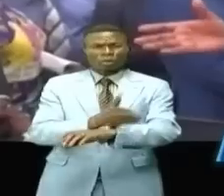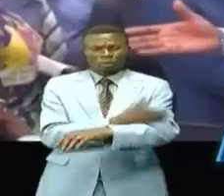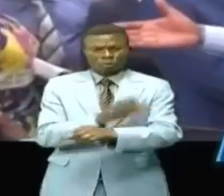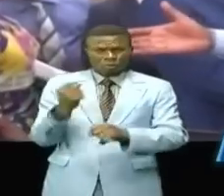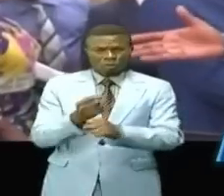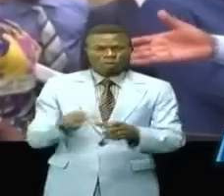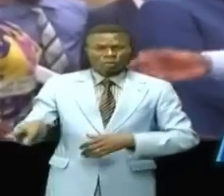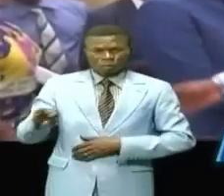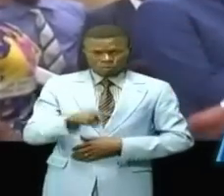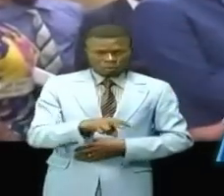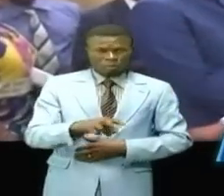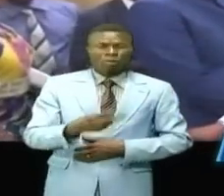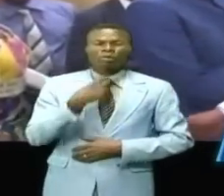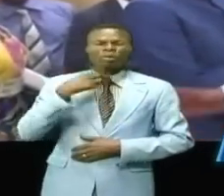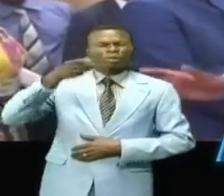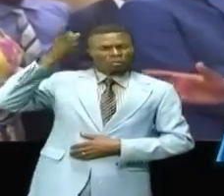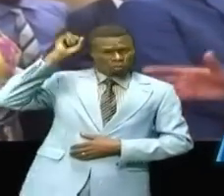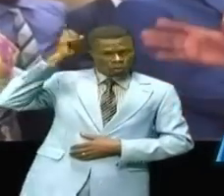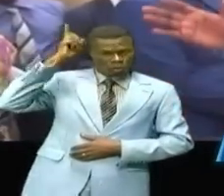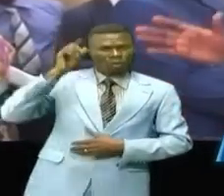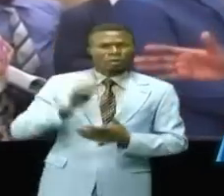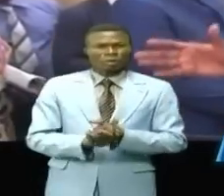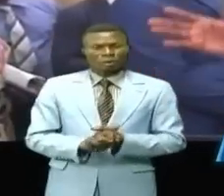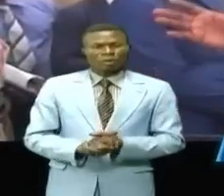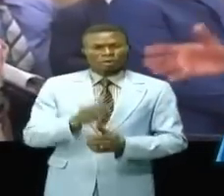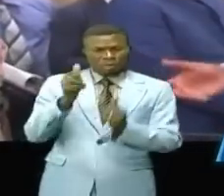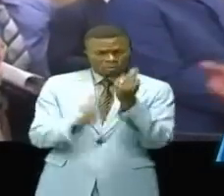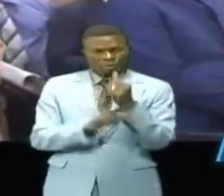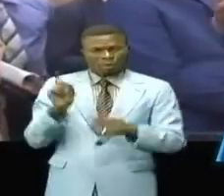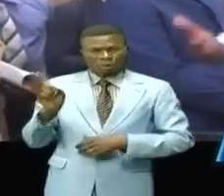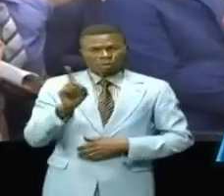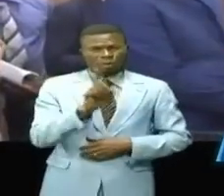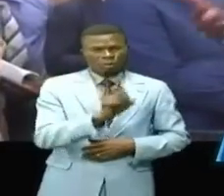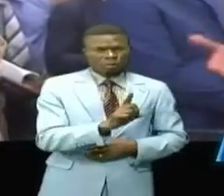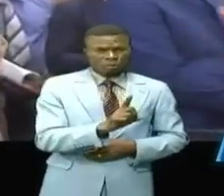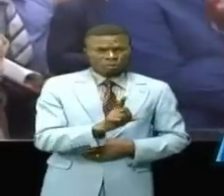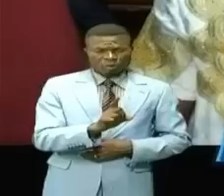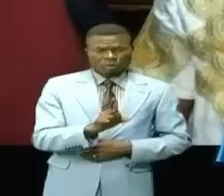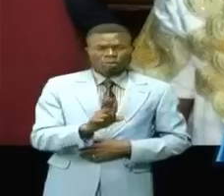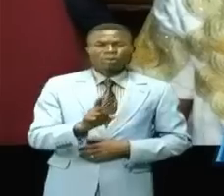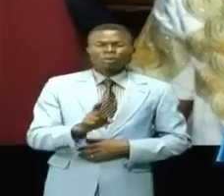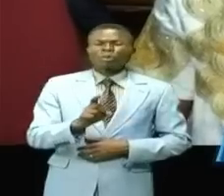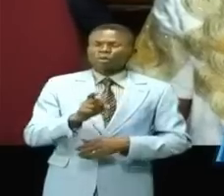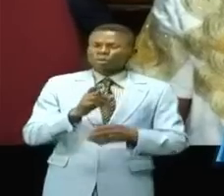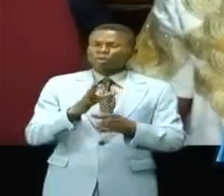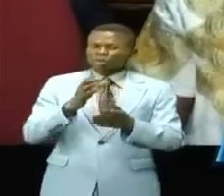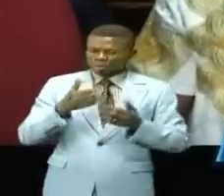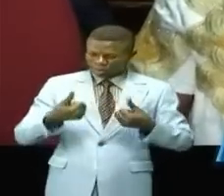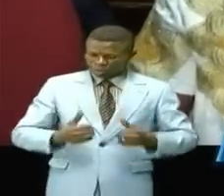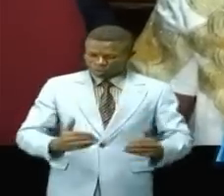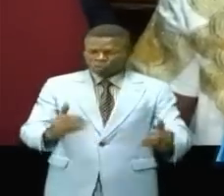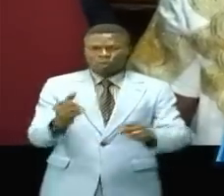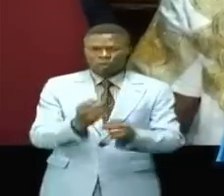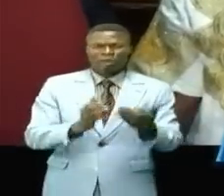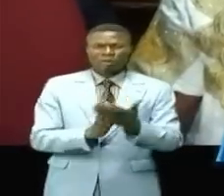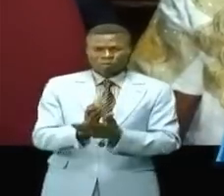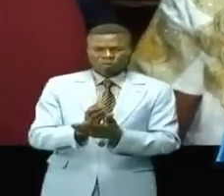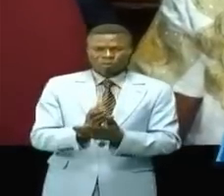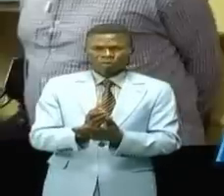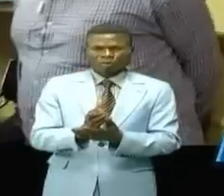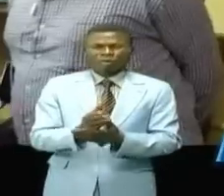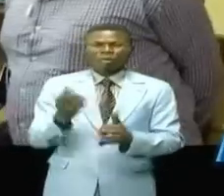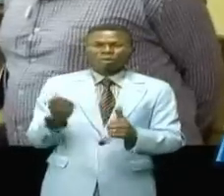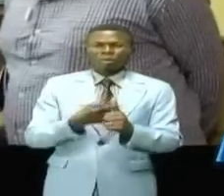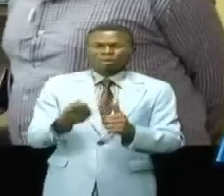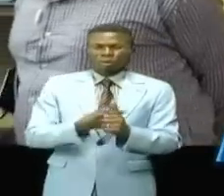carrière, bloquée depuis plusieurs années, pour que chacun puisse être placé dans de bonnes conditions psychologiques, surtout au